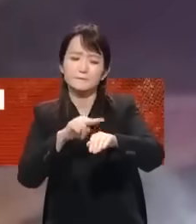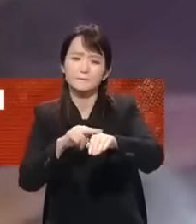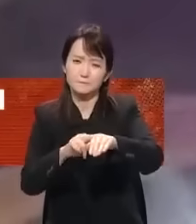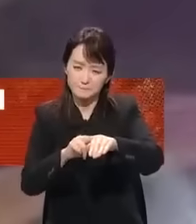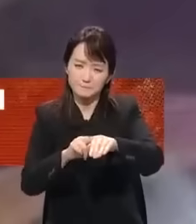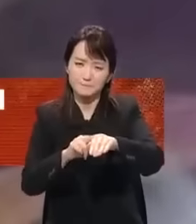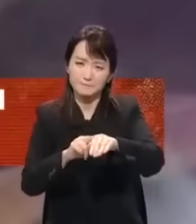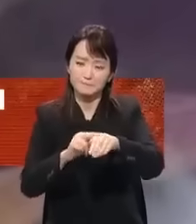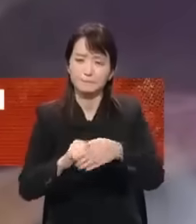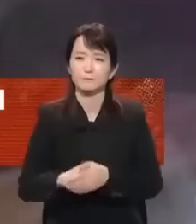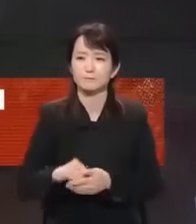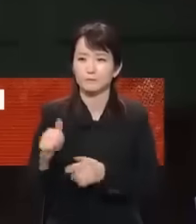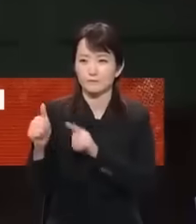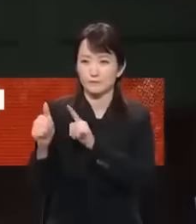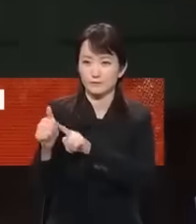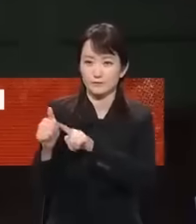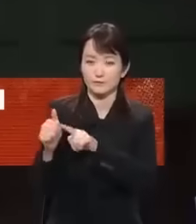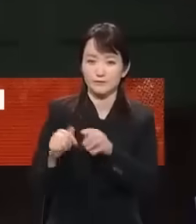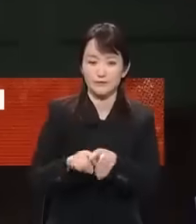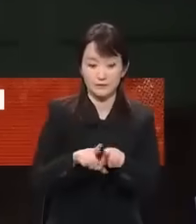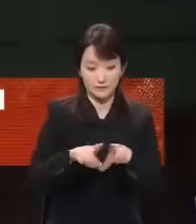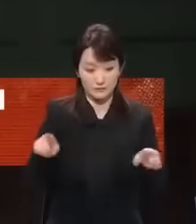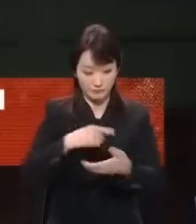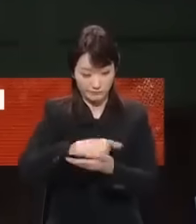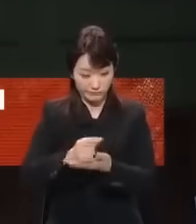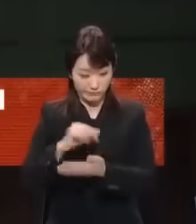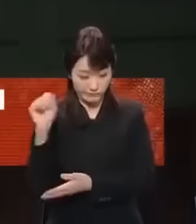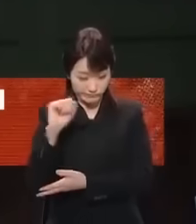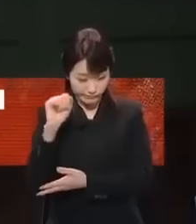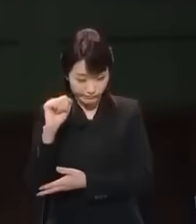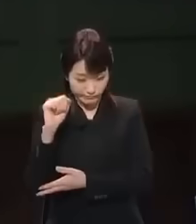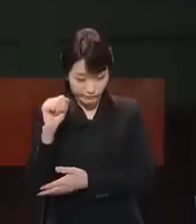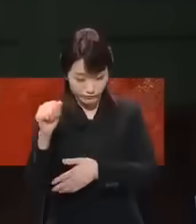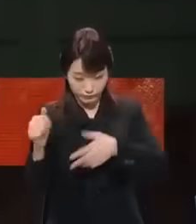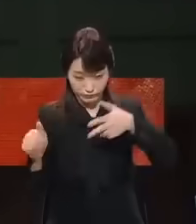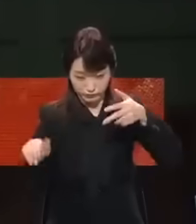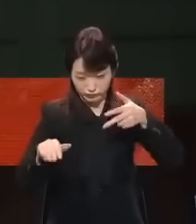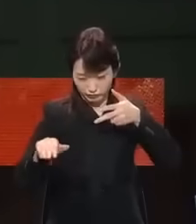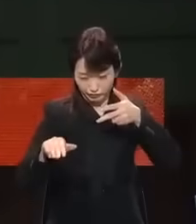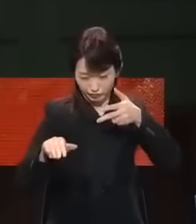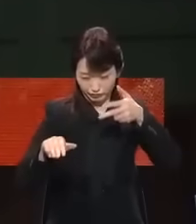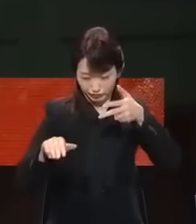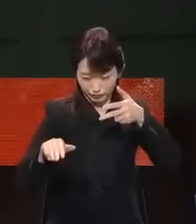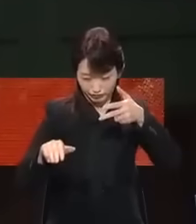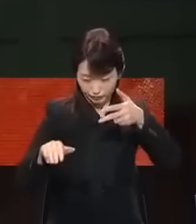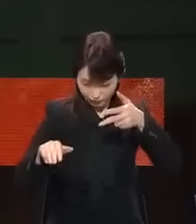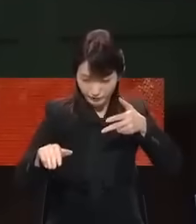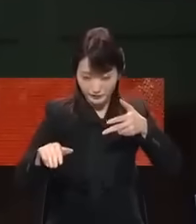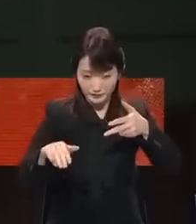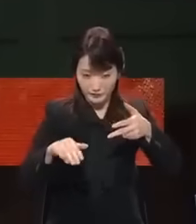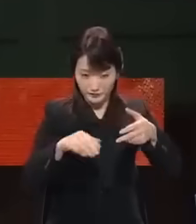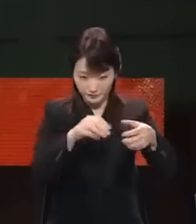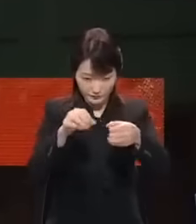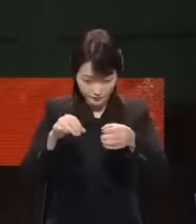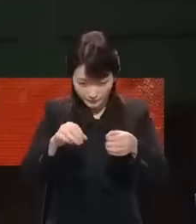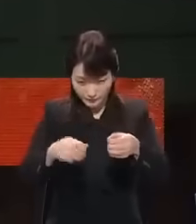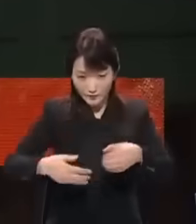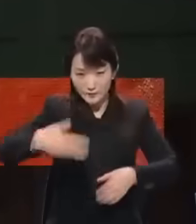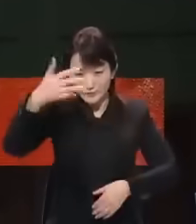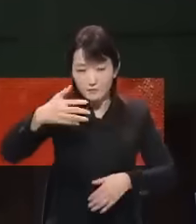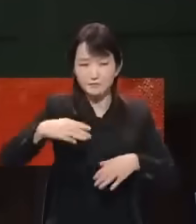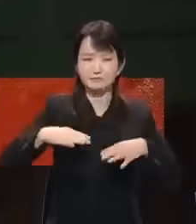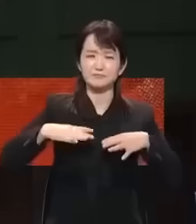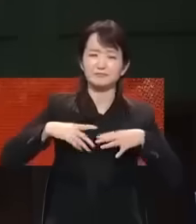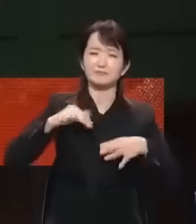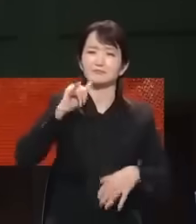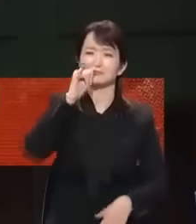그러면서이 해당 가해자가 평소 과속 운전하는 모습을 영상으로 찍어서 단체 채팅방 등에 공유하면서 일종에 자랑하는 모습이 있다고도